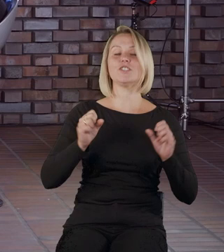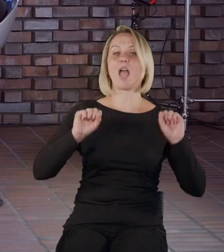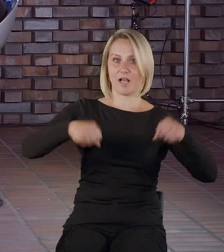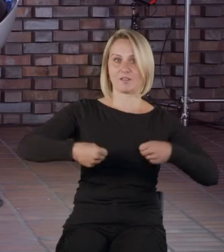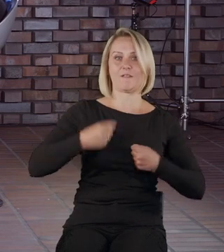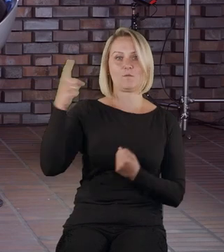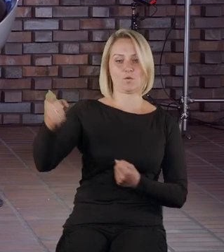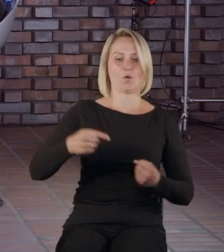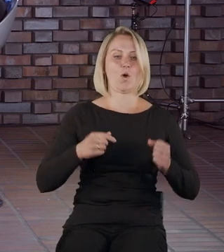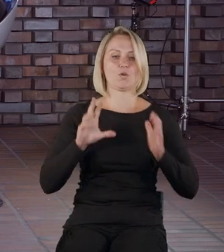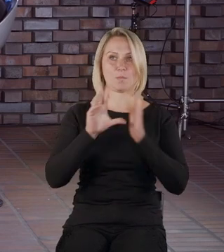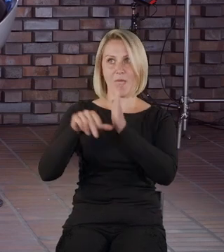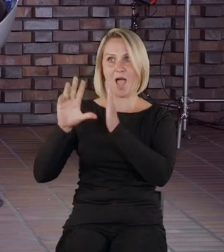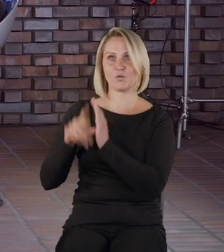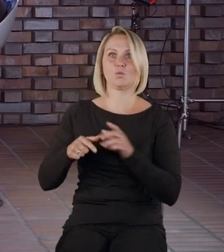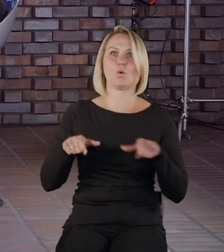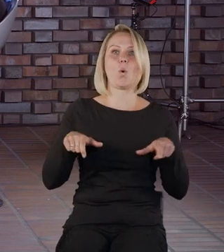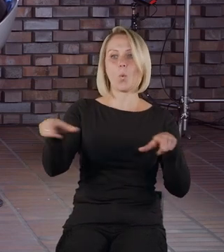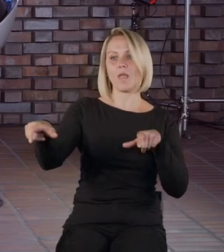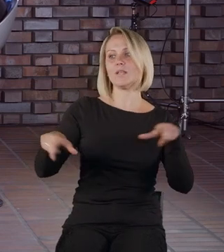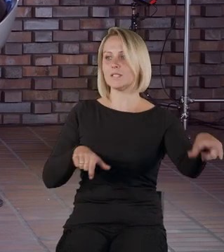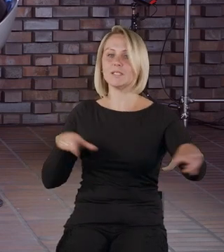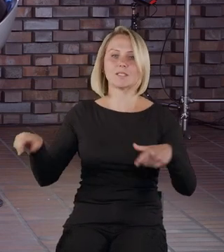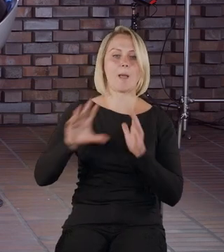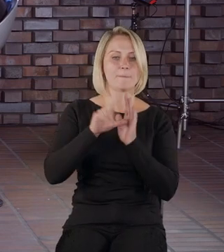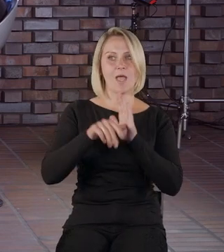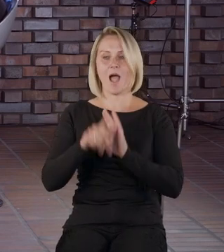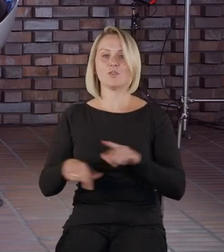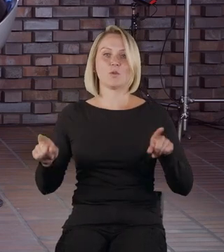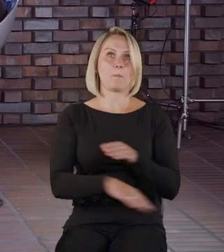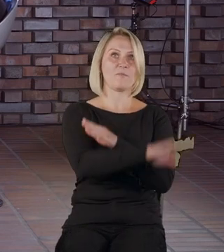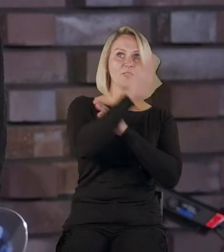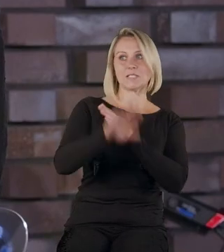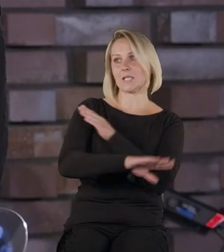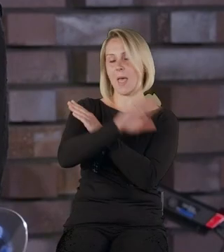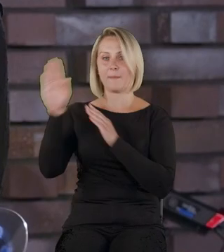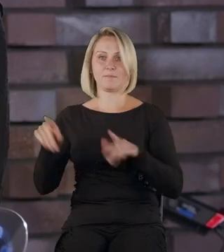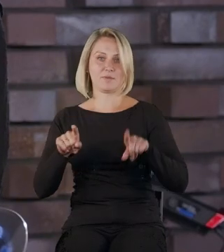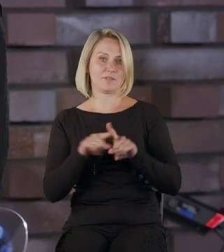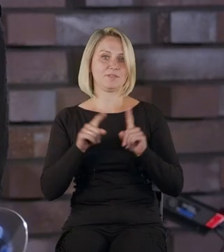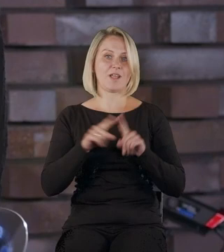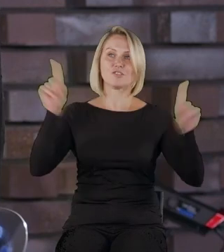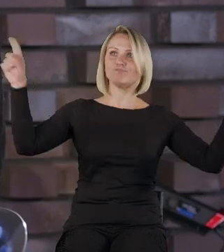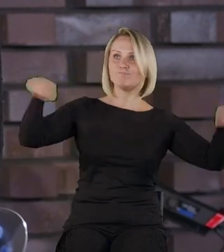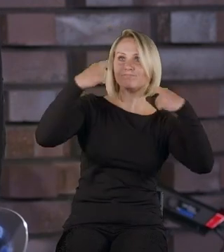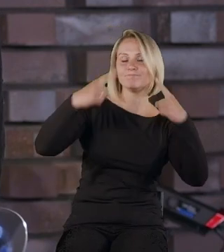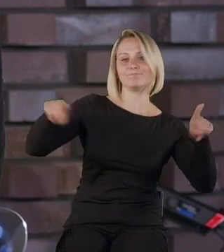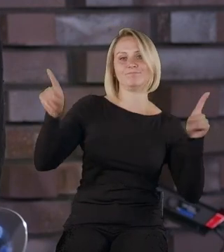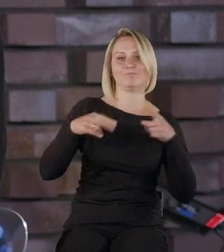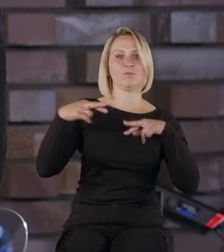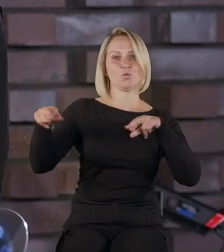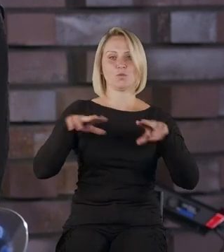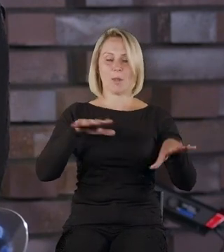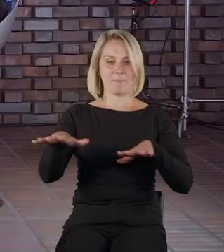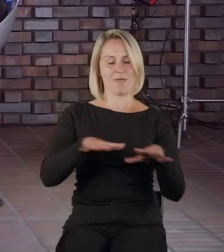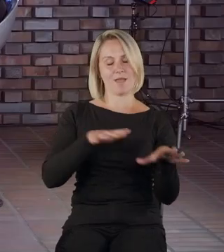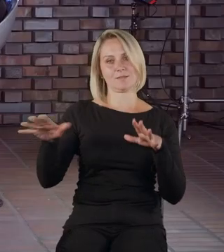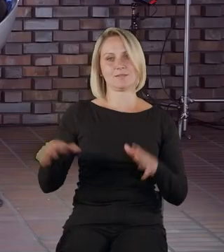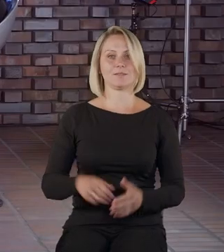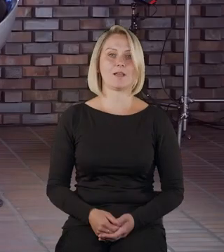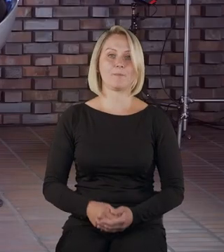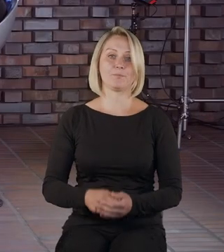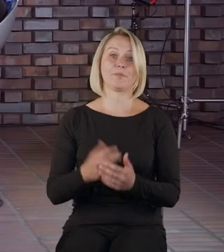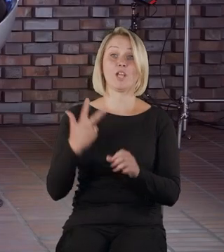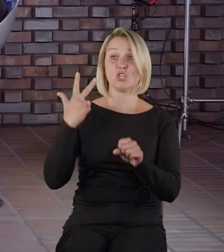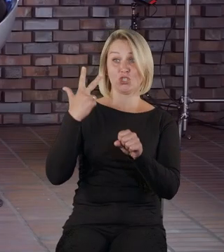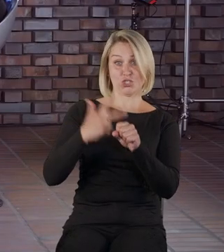W jego ramach odbywają się liczne korowody ulicami miast, występy plenerowe oraz koncerty w najróżniejszych przestrzeniach miejskich. W ciągu